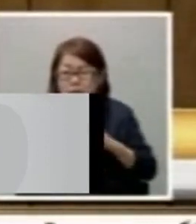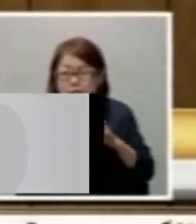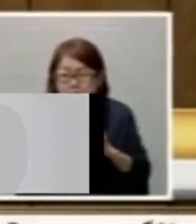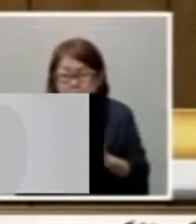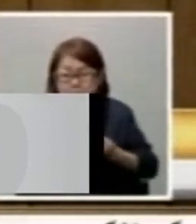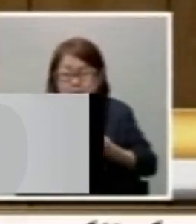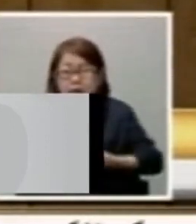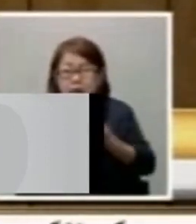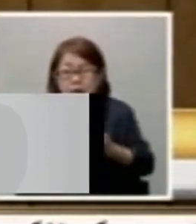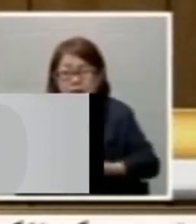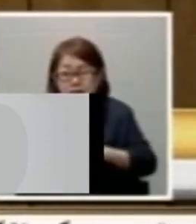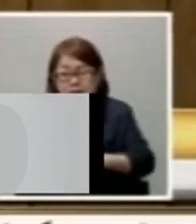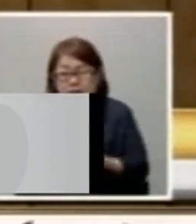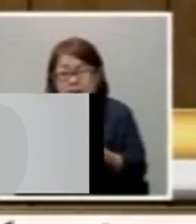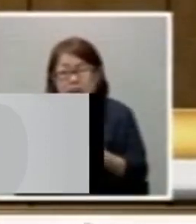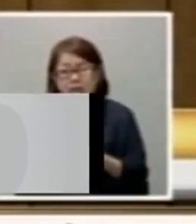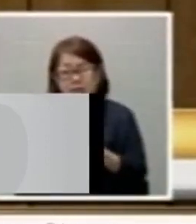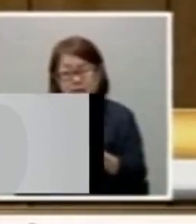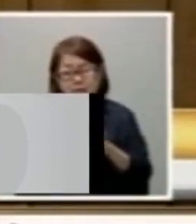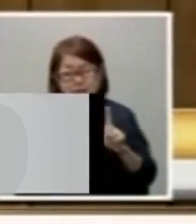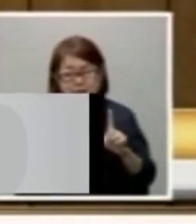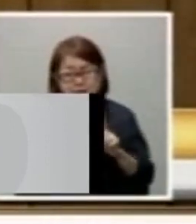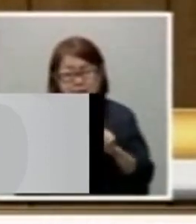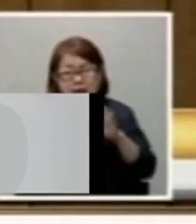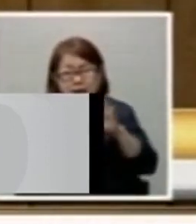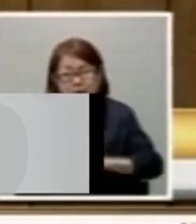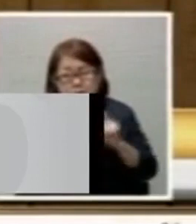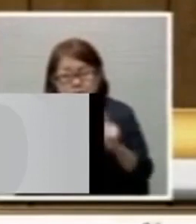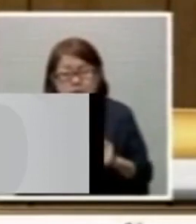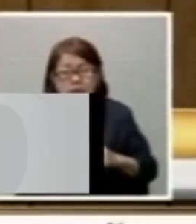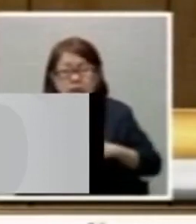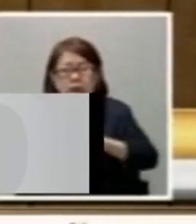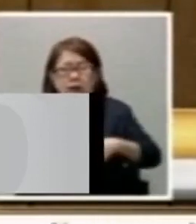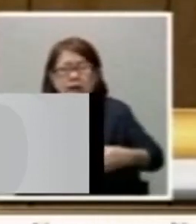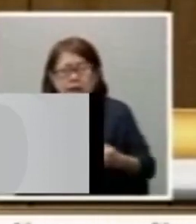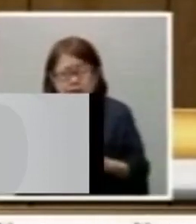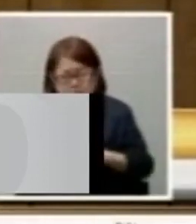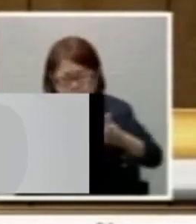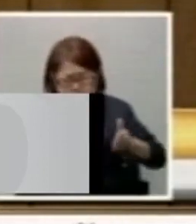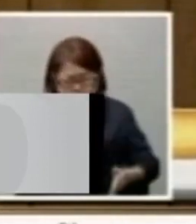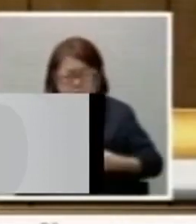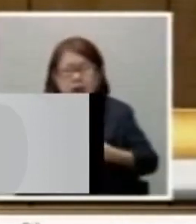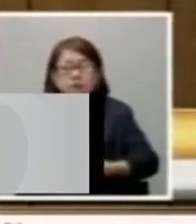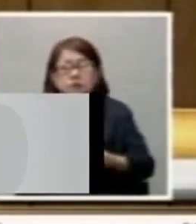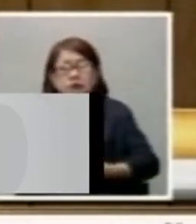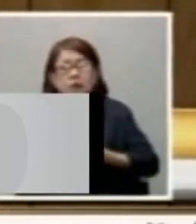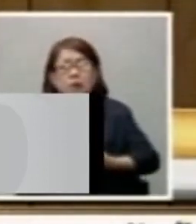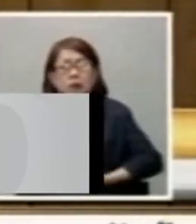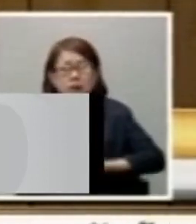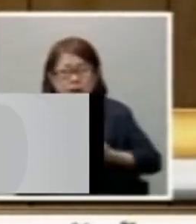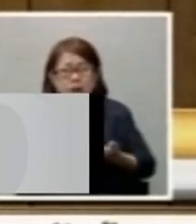แต่เมืองไทยแล้วก็เป็นคำถามฝากไปยังกระบวนการยุติธรรมของเราเองด้วยไงใช่ไหมฮะว่าจะขยับขยื่นแล้วก็